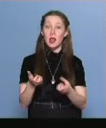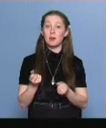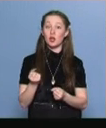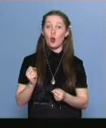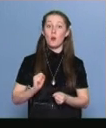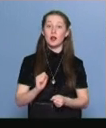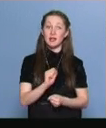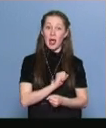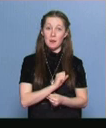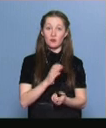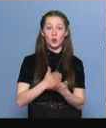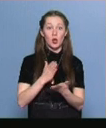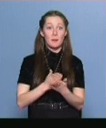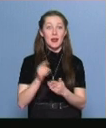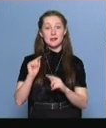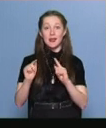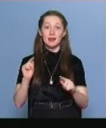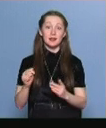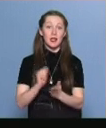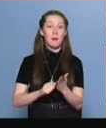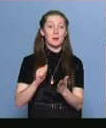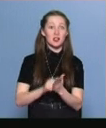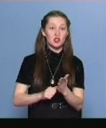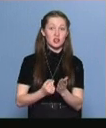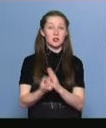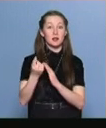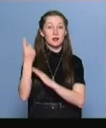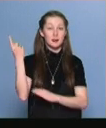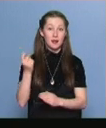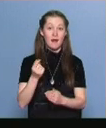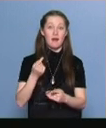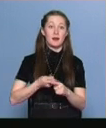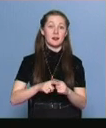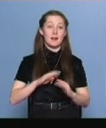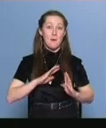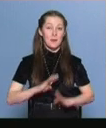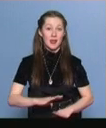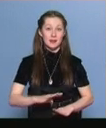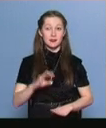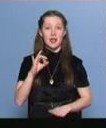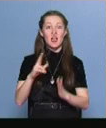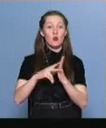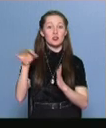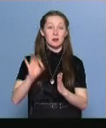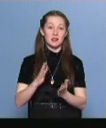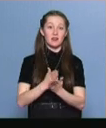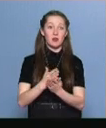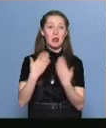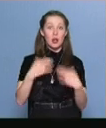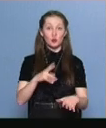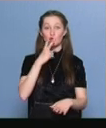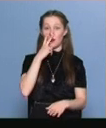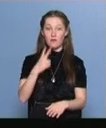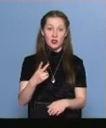терапевту, имеют те или иные признаки депрессии. Из них 8% имеют клинически